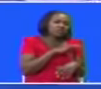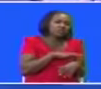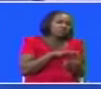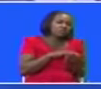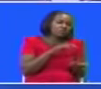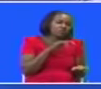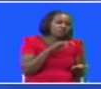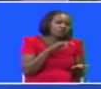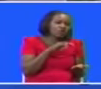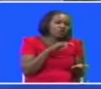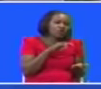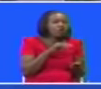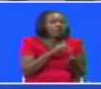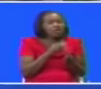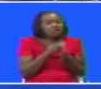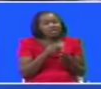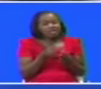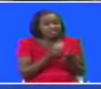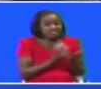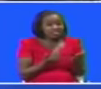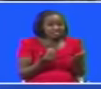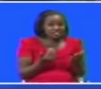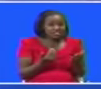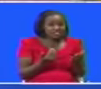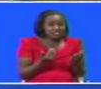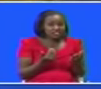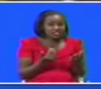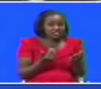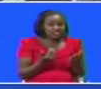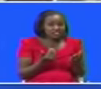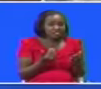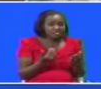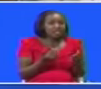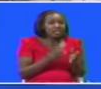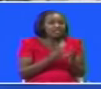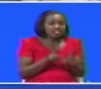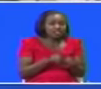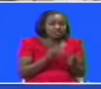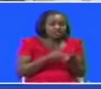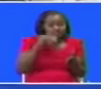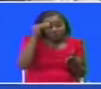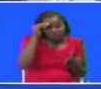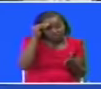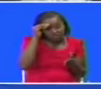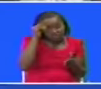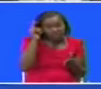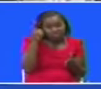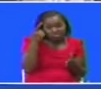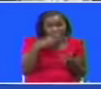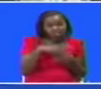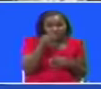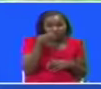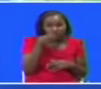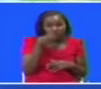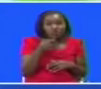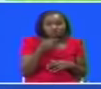kutafuta matafuto mengi. Lakini sio hiyo peke yake. Masomo ndio lile mwanzo niliendea.